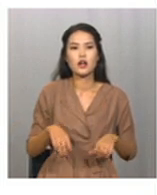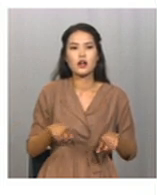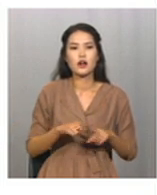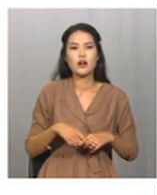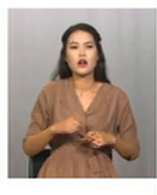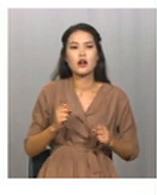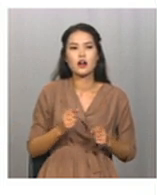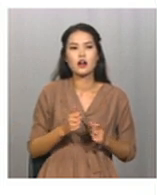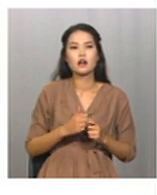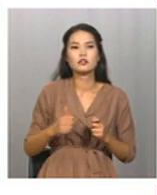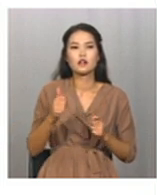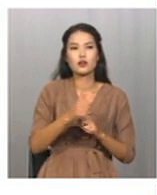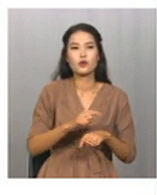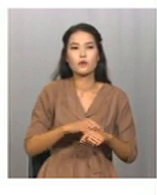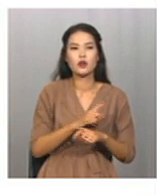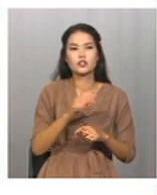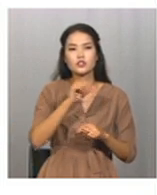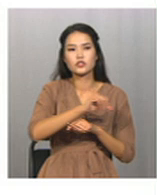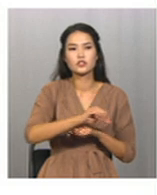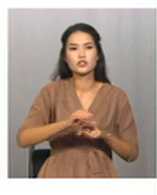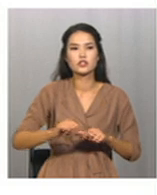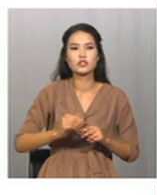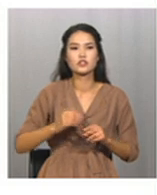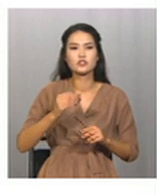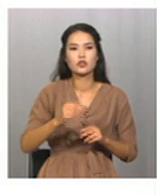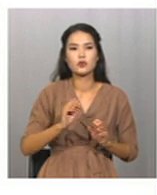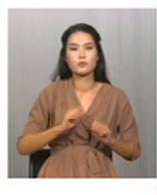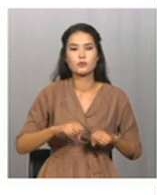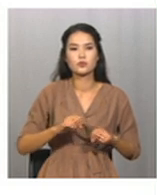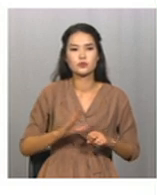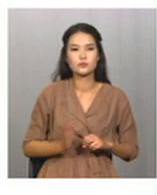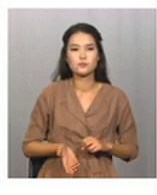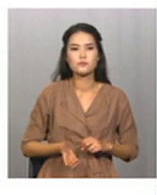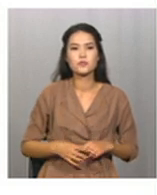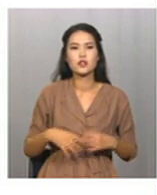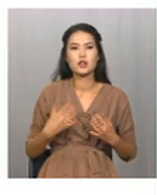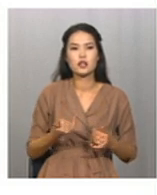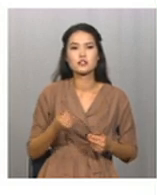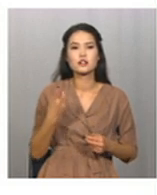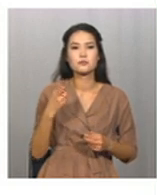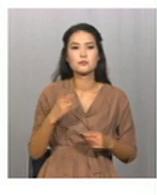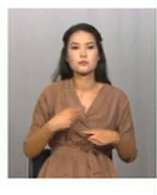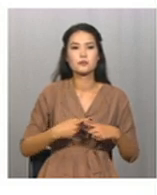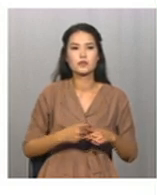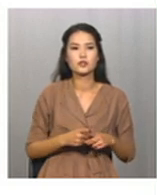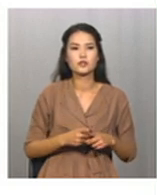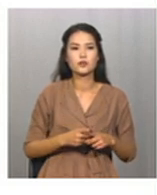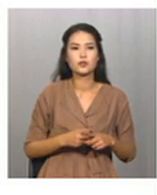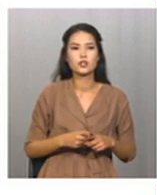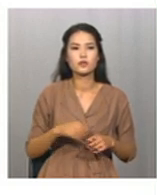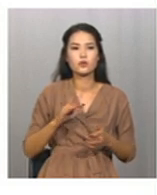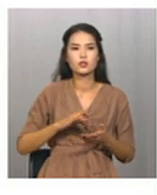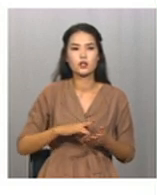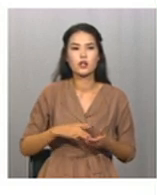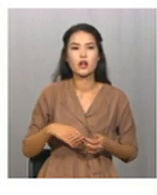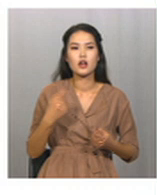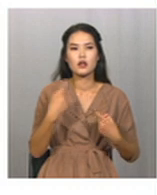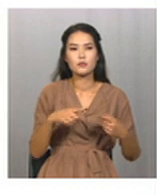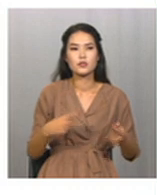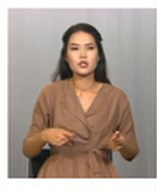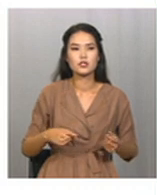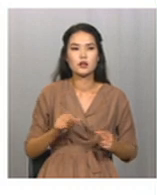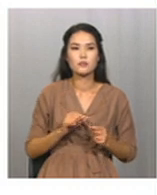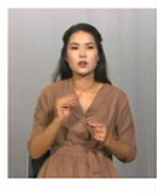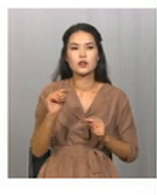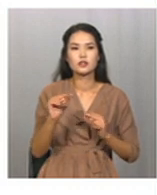алдағы уақытта шетелдік нарыққа шығуға мүмкіндік береді. Қазір биотехнология орталығы басқа